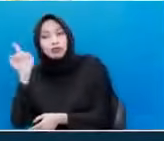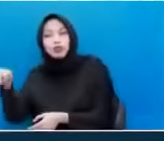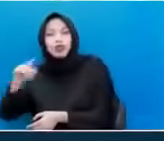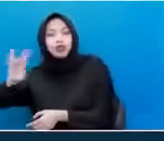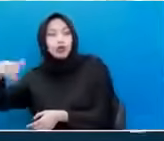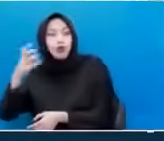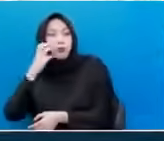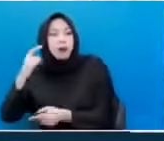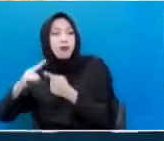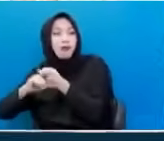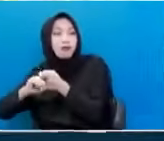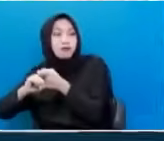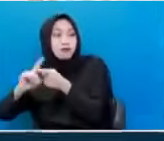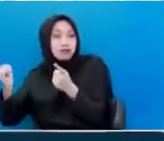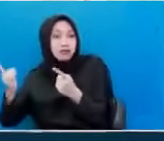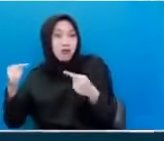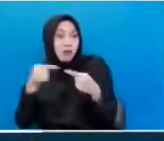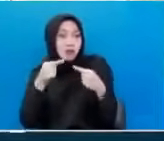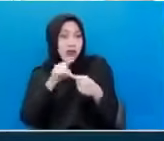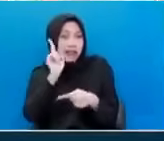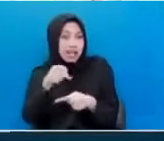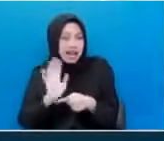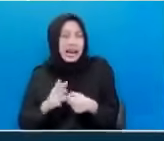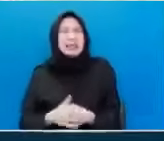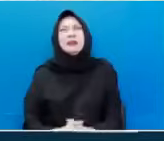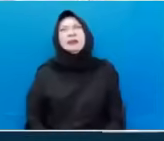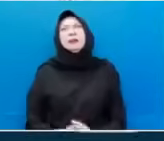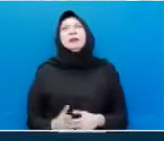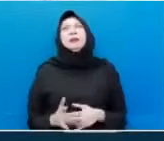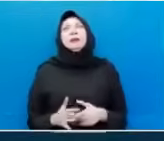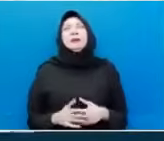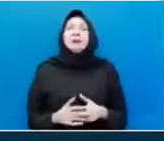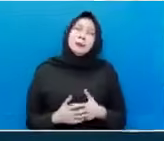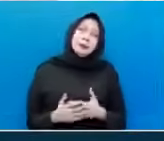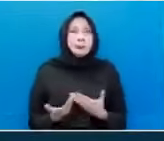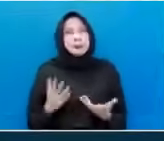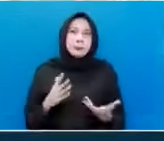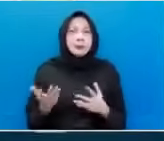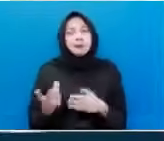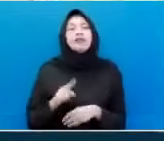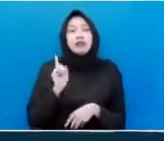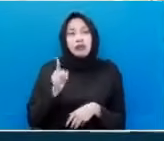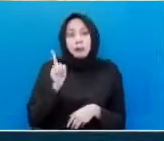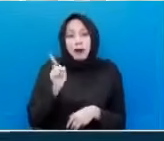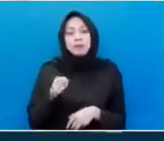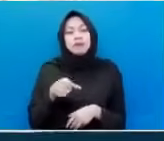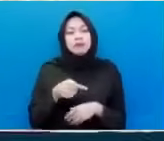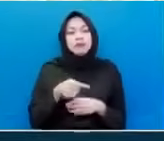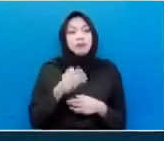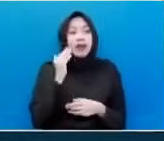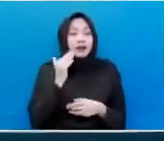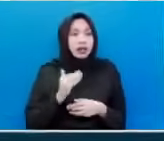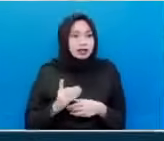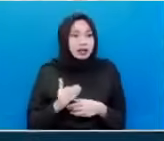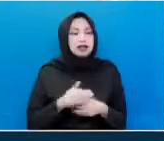sampai pada kesimpulan seperti itu tetapi adalah sebuah hal alamiah bahwa akan terjadi proses transisi